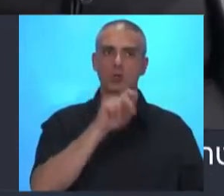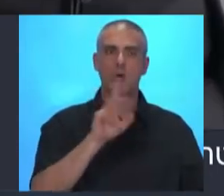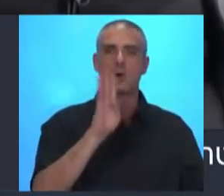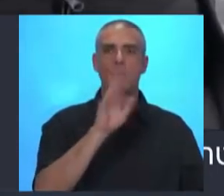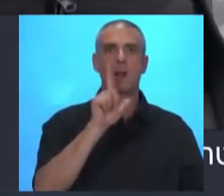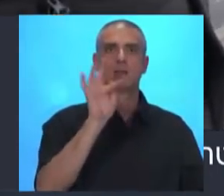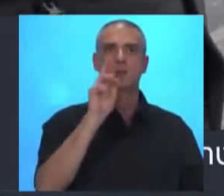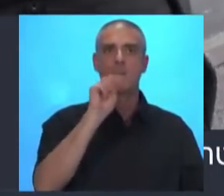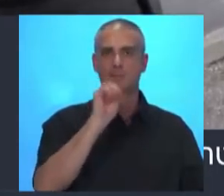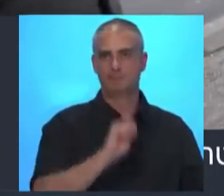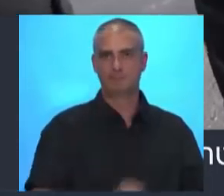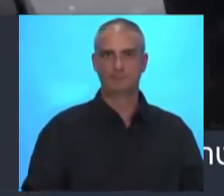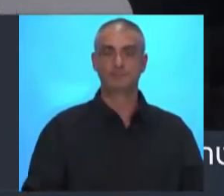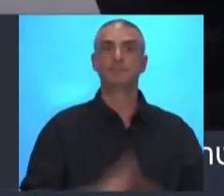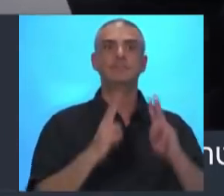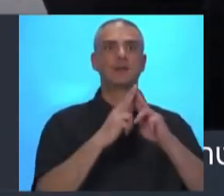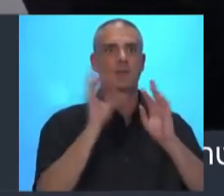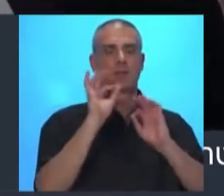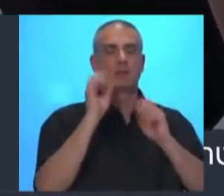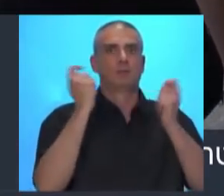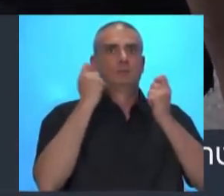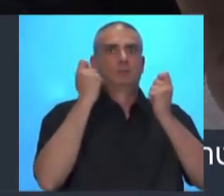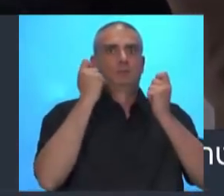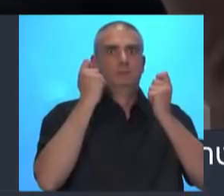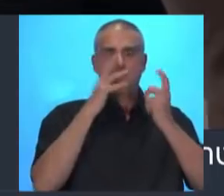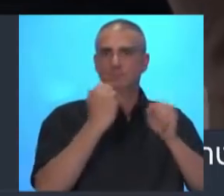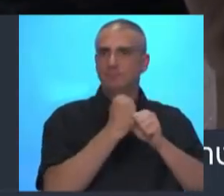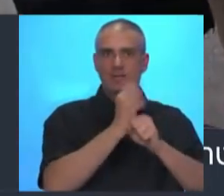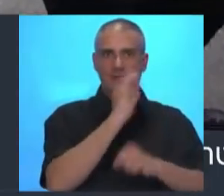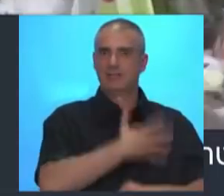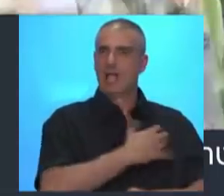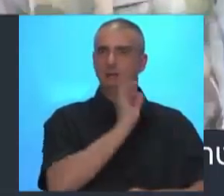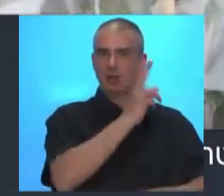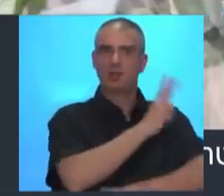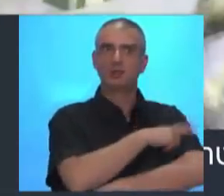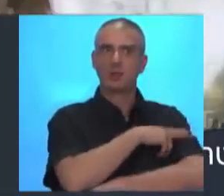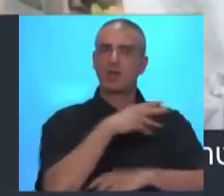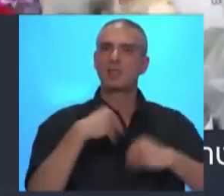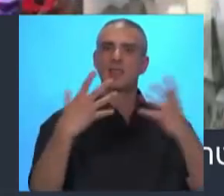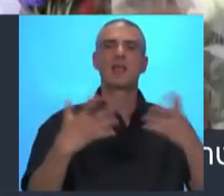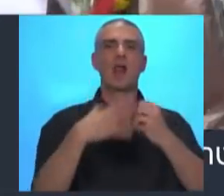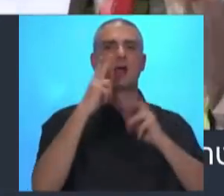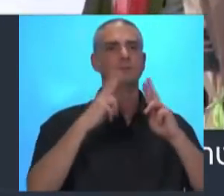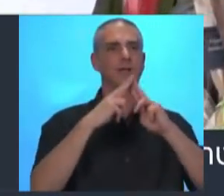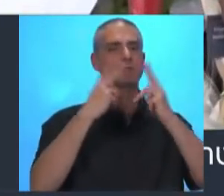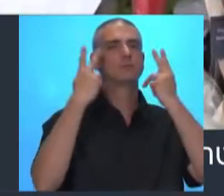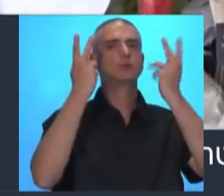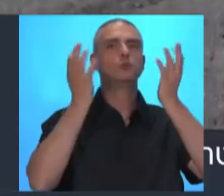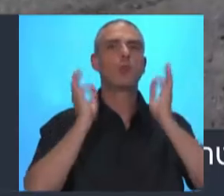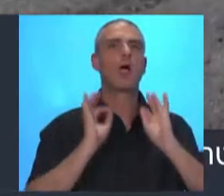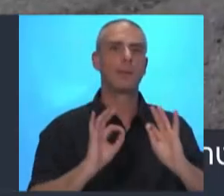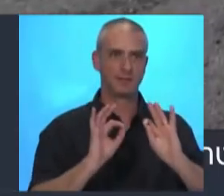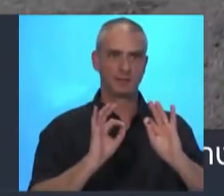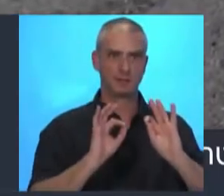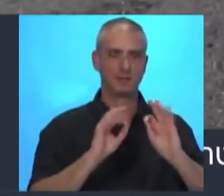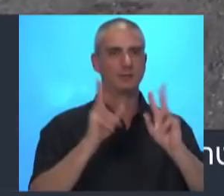Beltram. בצרפת עדיין נפעמים ועמומים מהמעשה של בלטראם שהעניק לאומה הצרפתית משמעות אמיתית